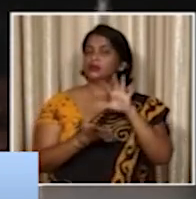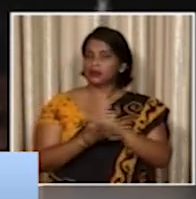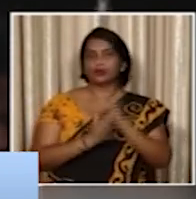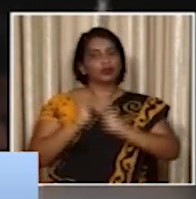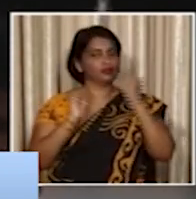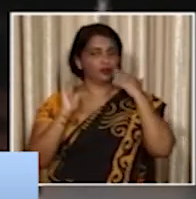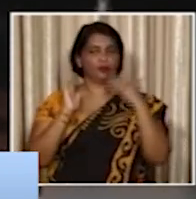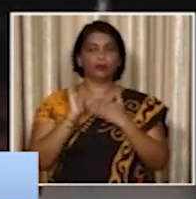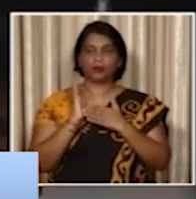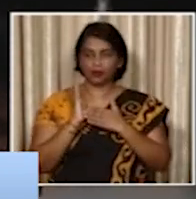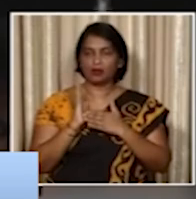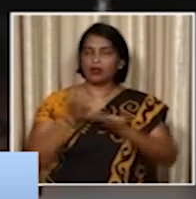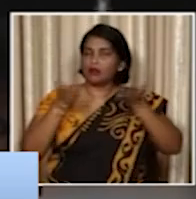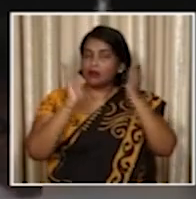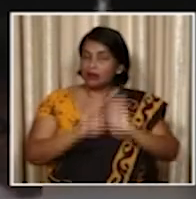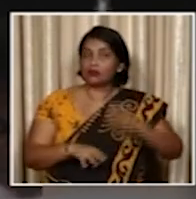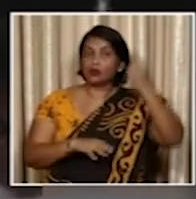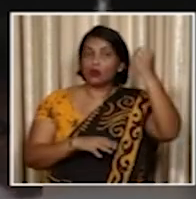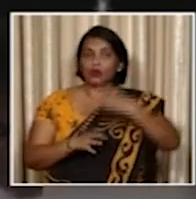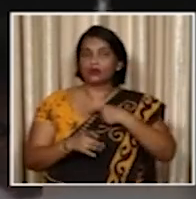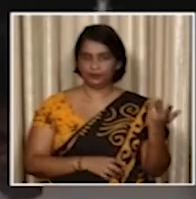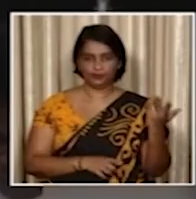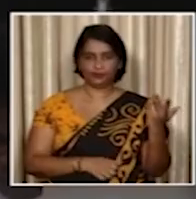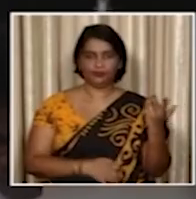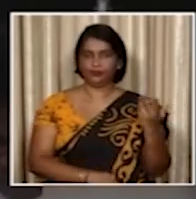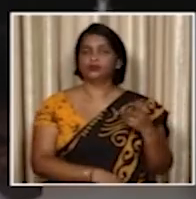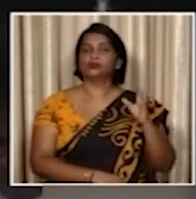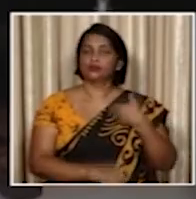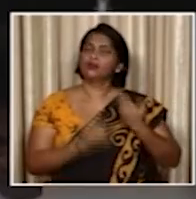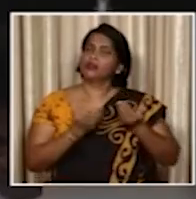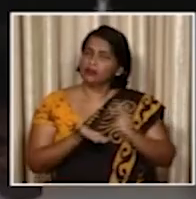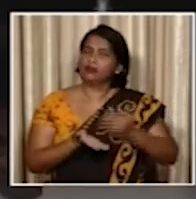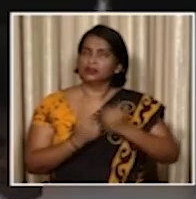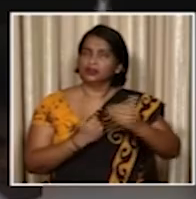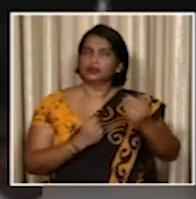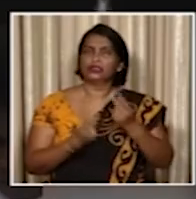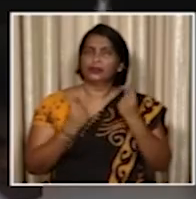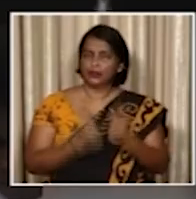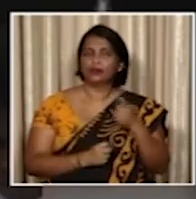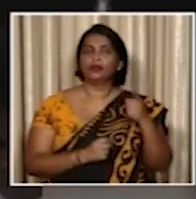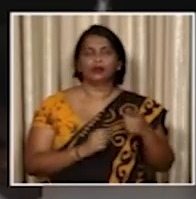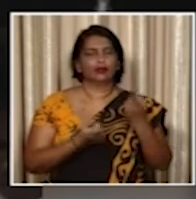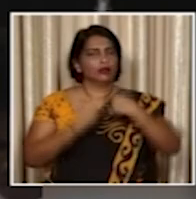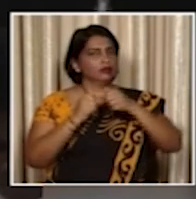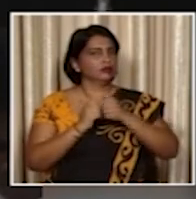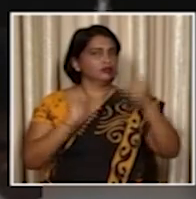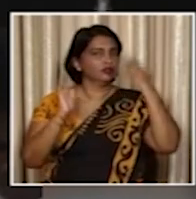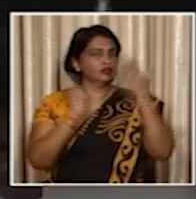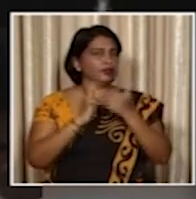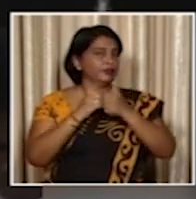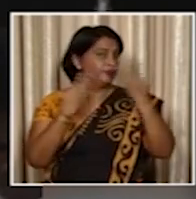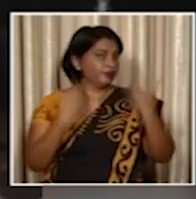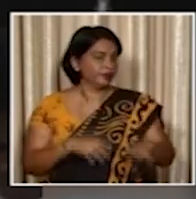ක්‍රියාවලිය සම්බන්ධයෙන් අවසාන දින දැනුම් දීමක් සිදු කළා නැහැ. අපි දිගින් දිගටම හැකී ඉක්මනින් මේ ප්‍රතිව්‍යුහගත කරණය අවසන්